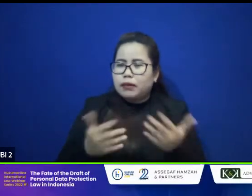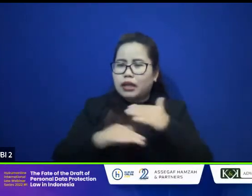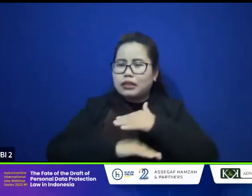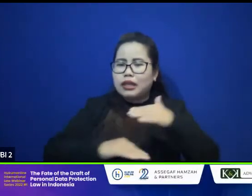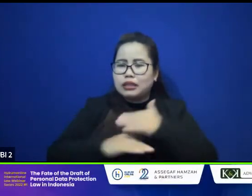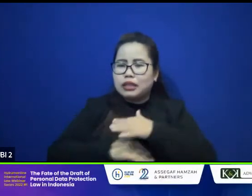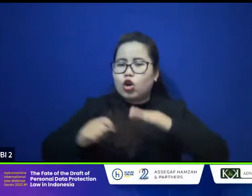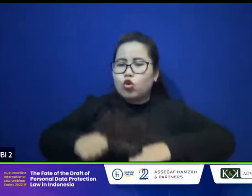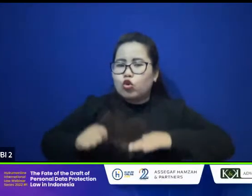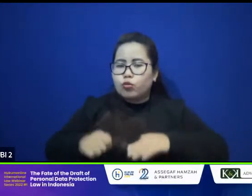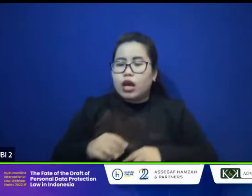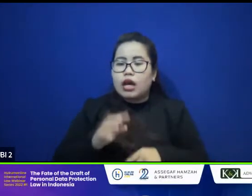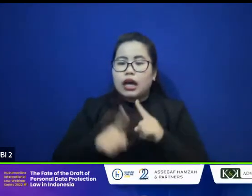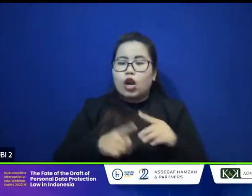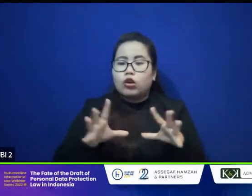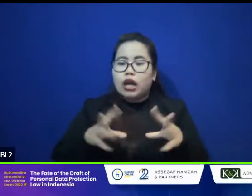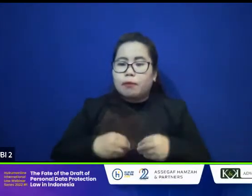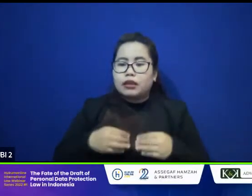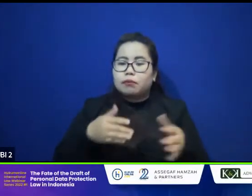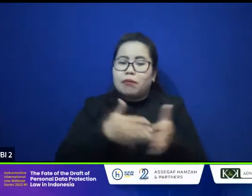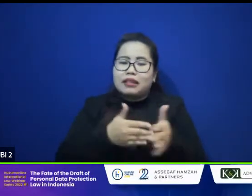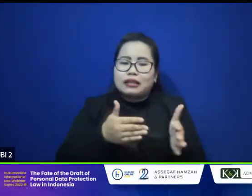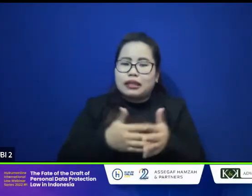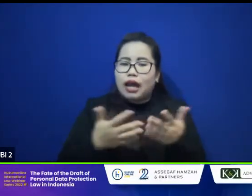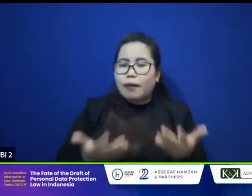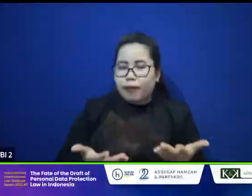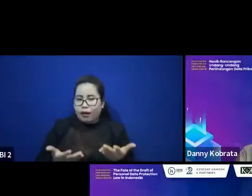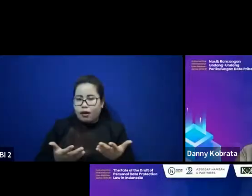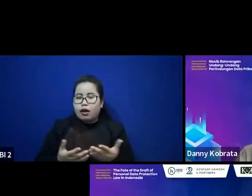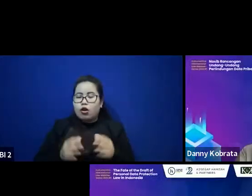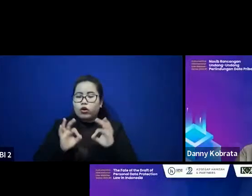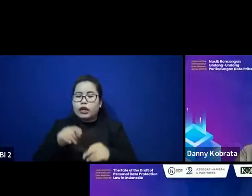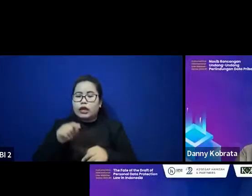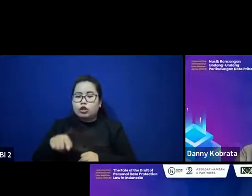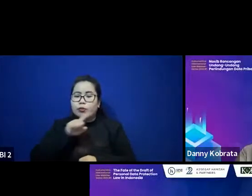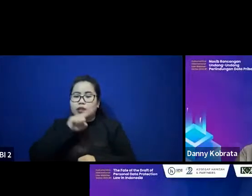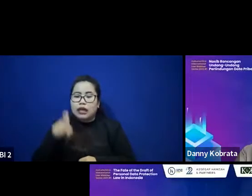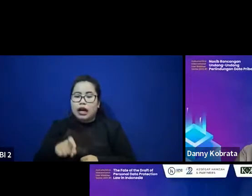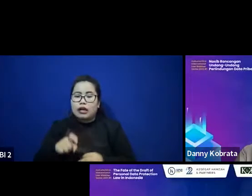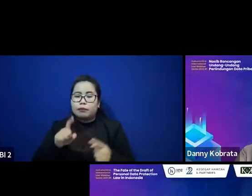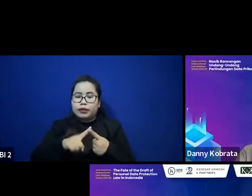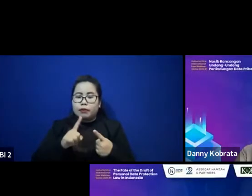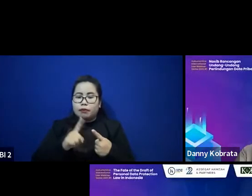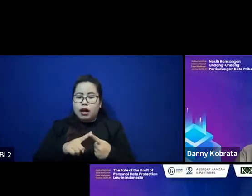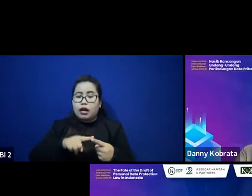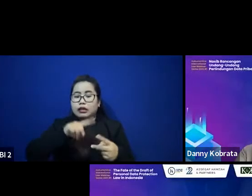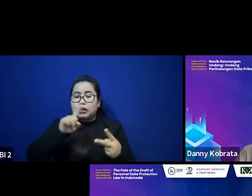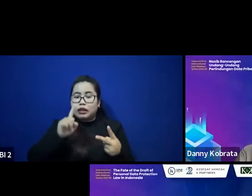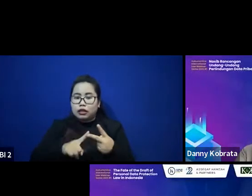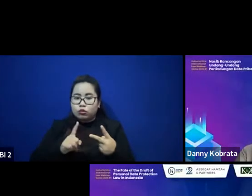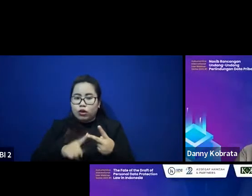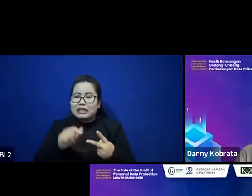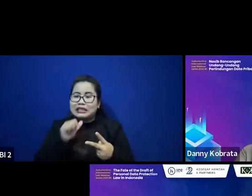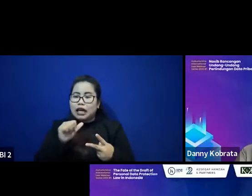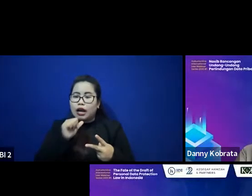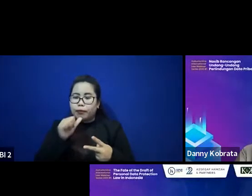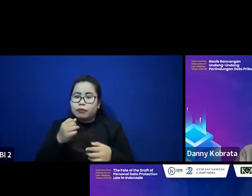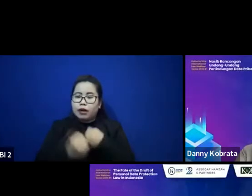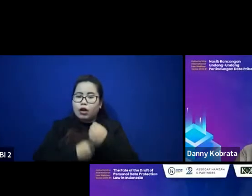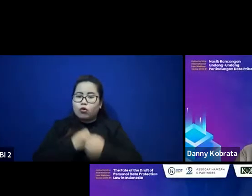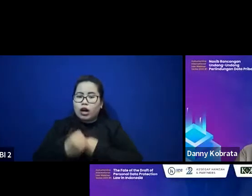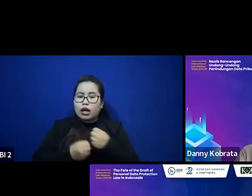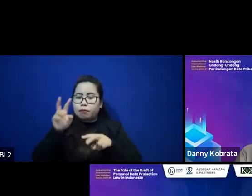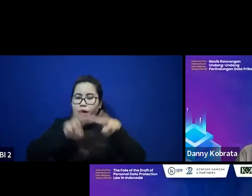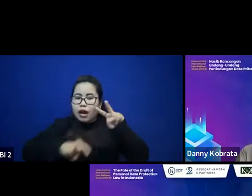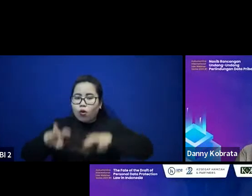jika dapat apa batasannya Eh itu pertanyaan pertama terus kedua siapa yang akan melakukan